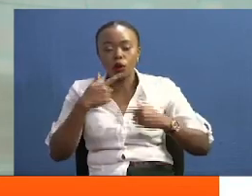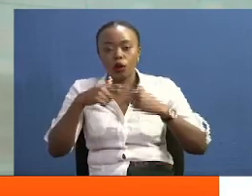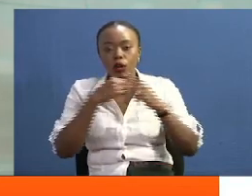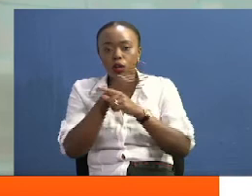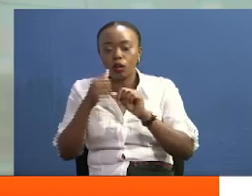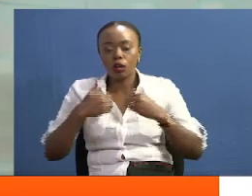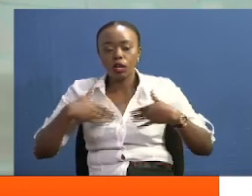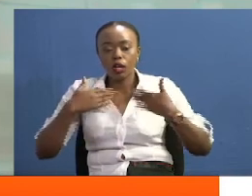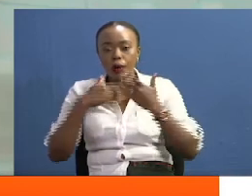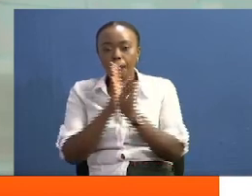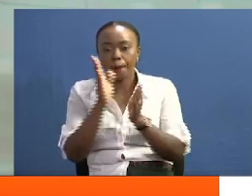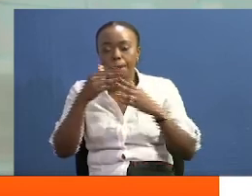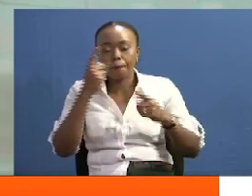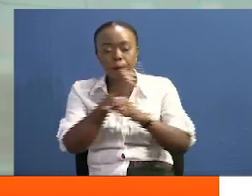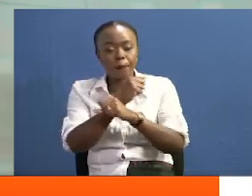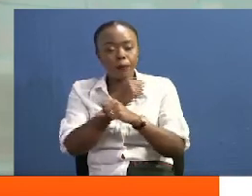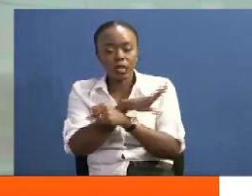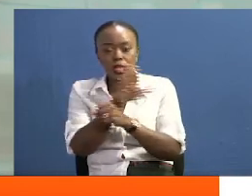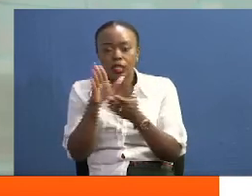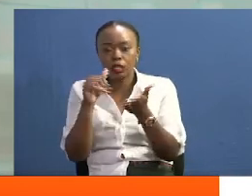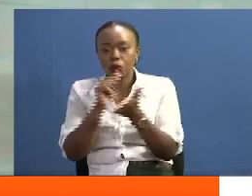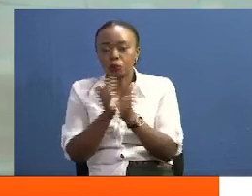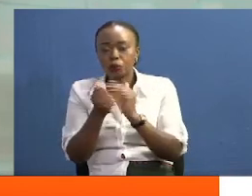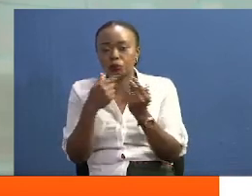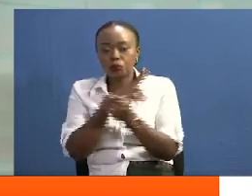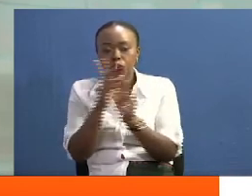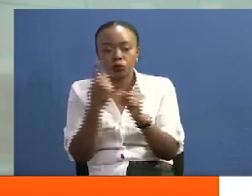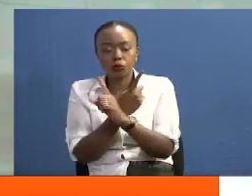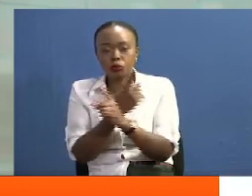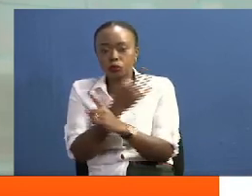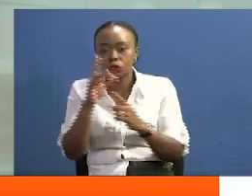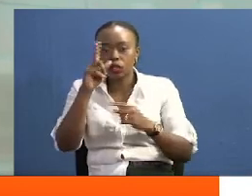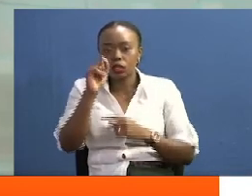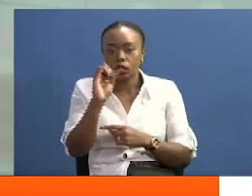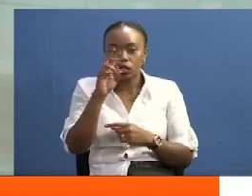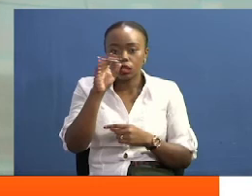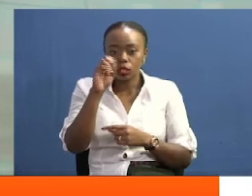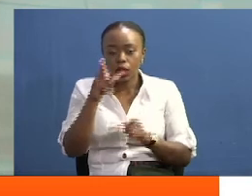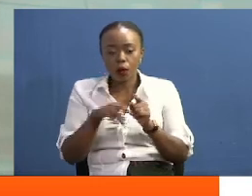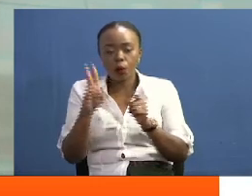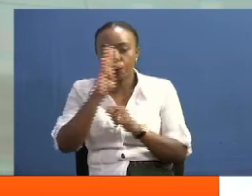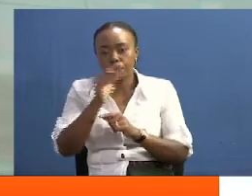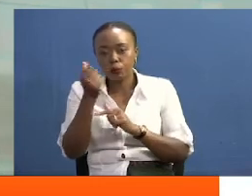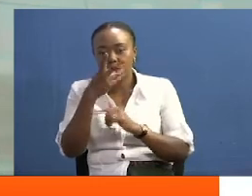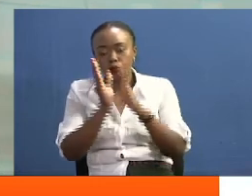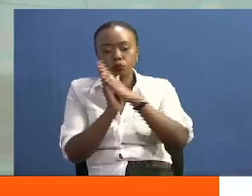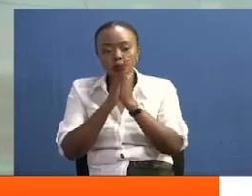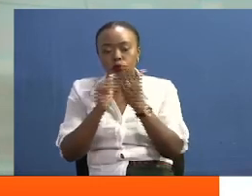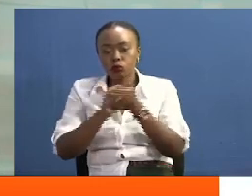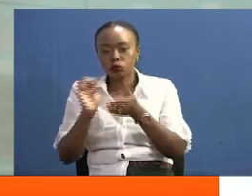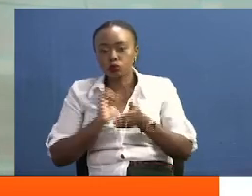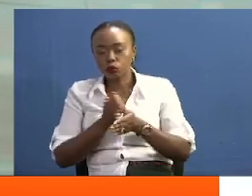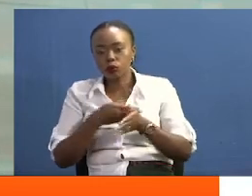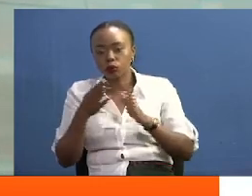ujambazi wa mifugo na ukosefu wa usalama katika eneo hili kati ya mpaka wa Tiati na Baringo Kusini. Mwandishi wetu Wilson